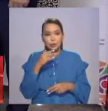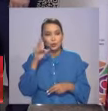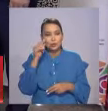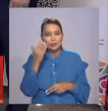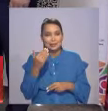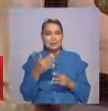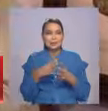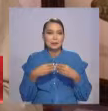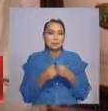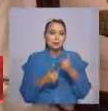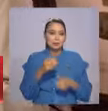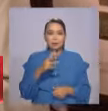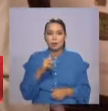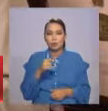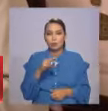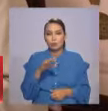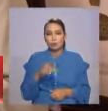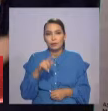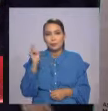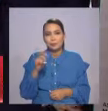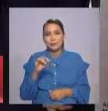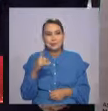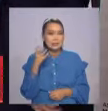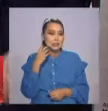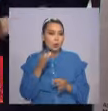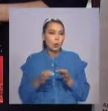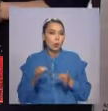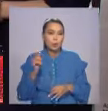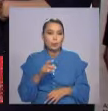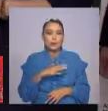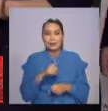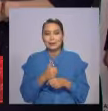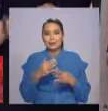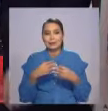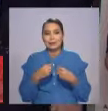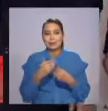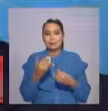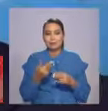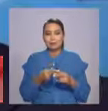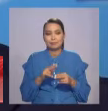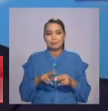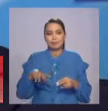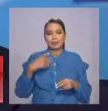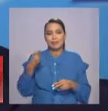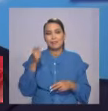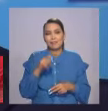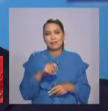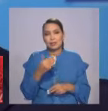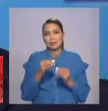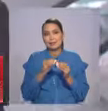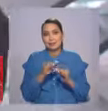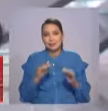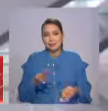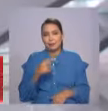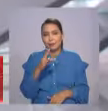на конкурсе – Смагуловы. Они приехали из Кызылординской области. Глава семьи – столетний ветеран войны. У него 10 детей,